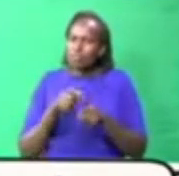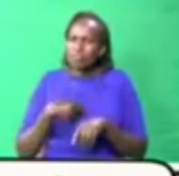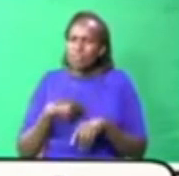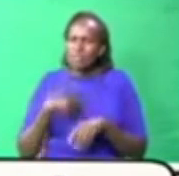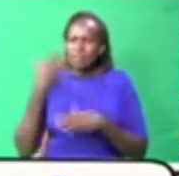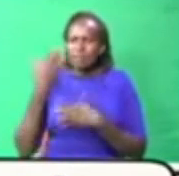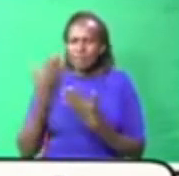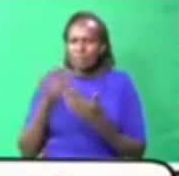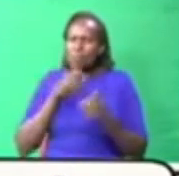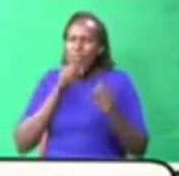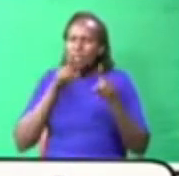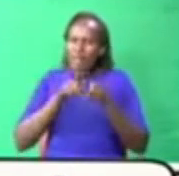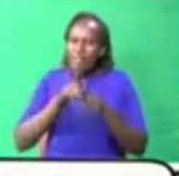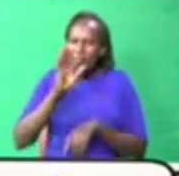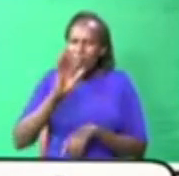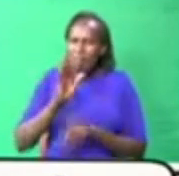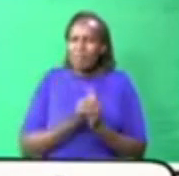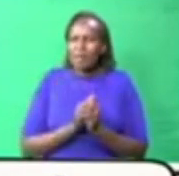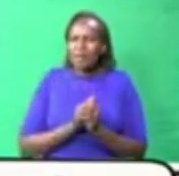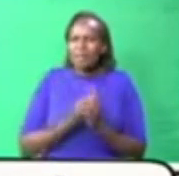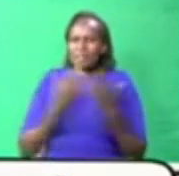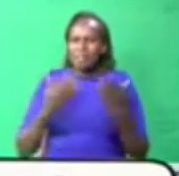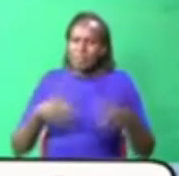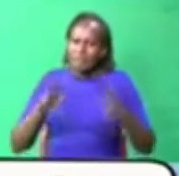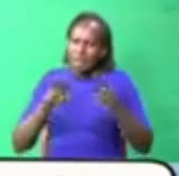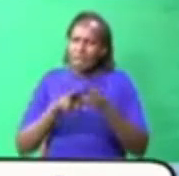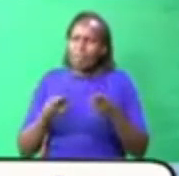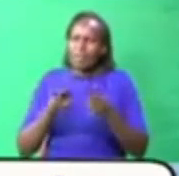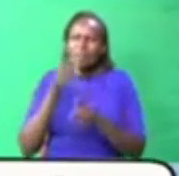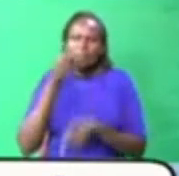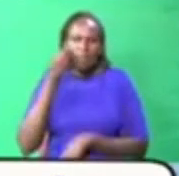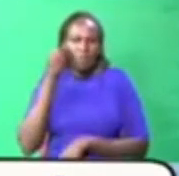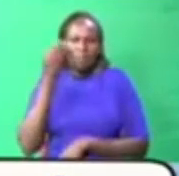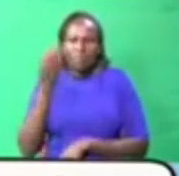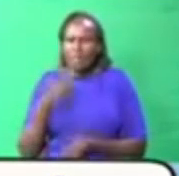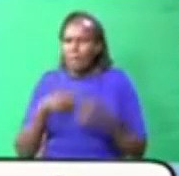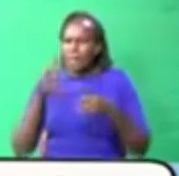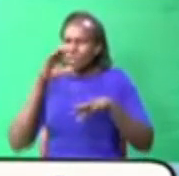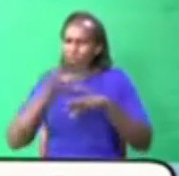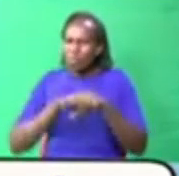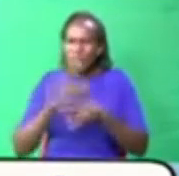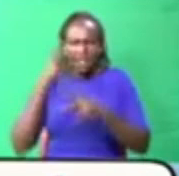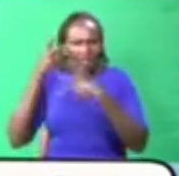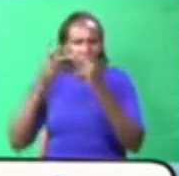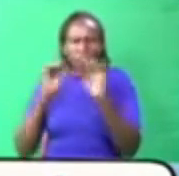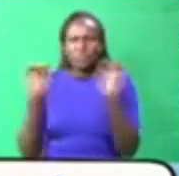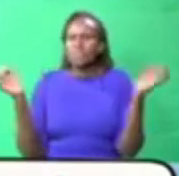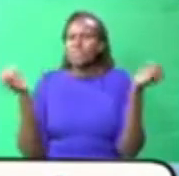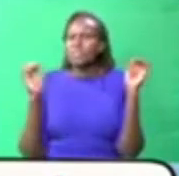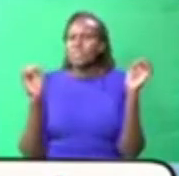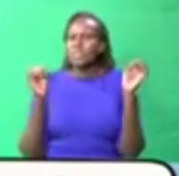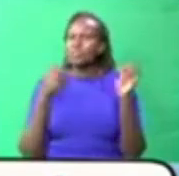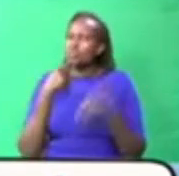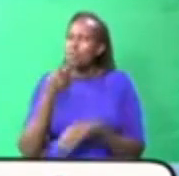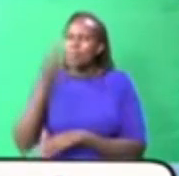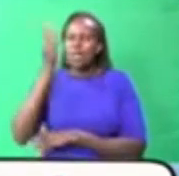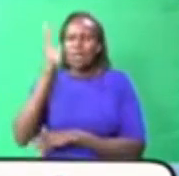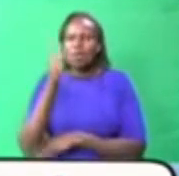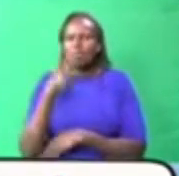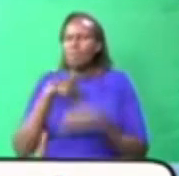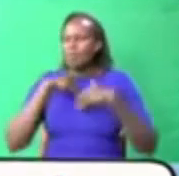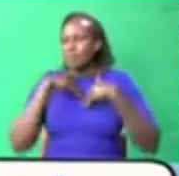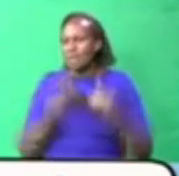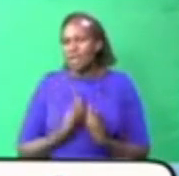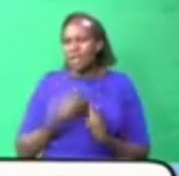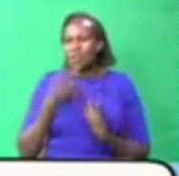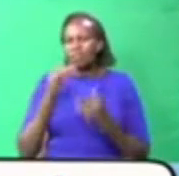your brother, kitu kinatendeka kwenye nyumbani, na hata hukupata revelation hata kidogo. Sio mwambie Mungu, I'm tired of this